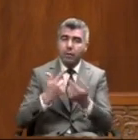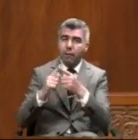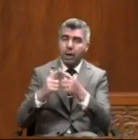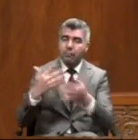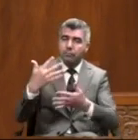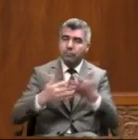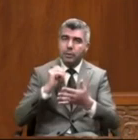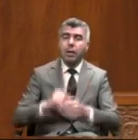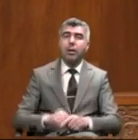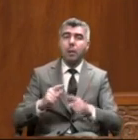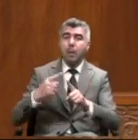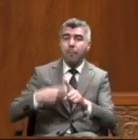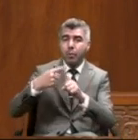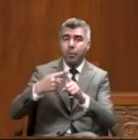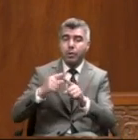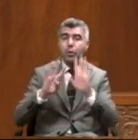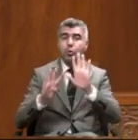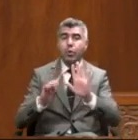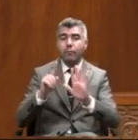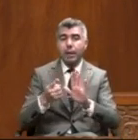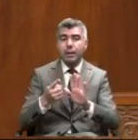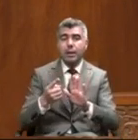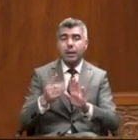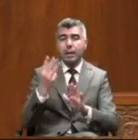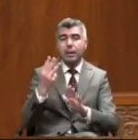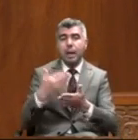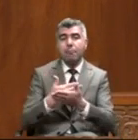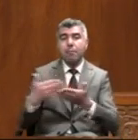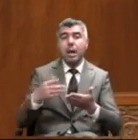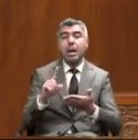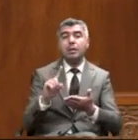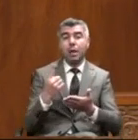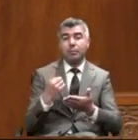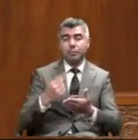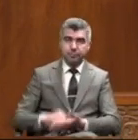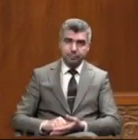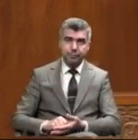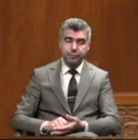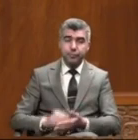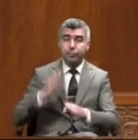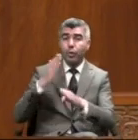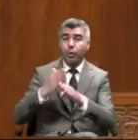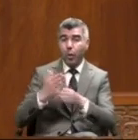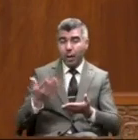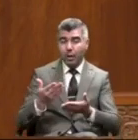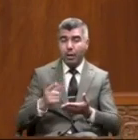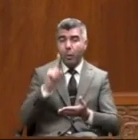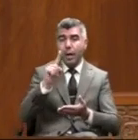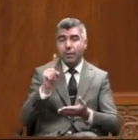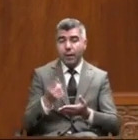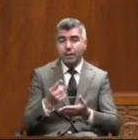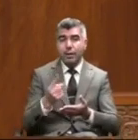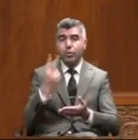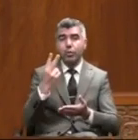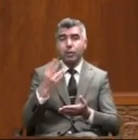كلف اكثر من تسعود فاصله ثلاثه مليار تاع الدرهم السكر واحد فاصله